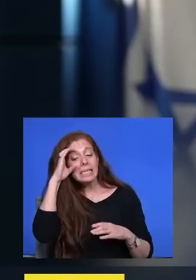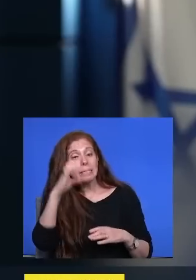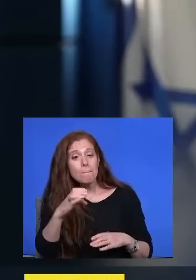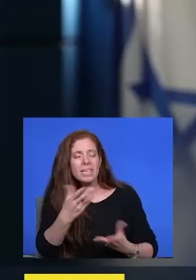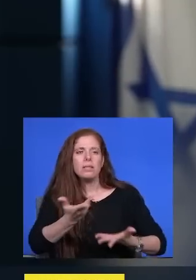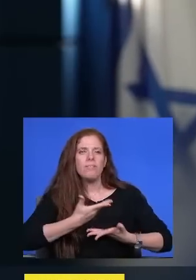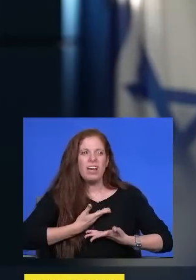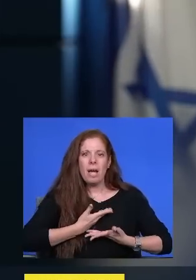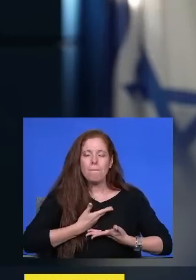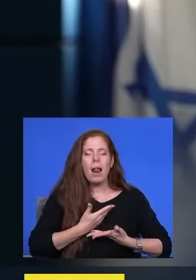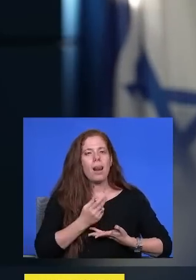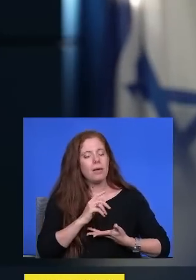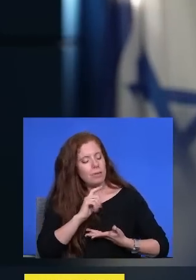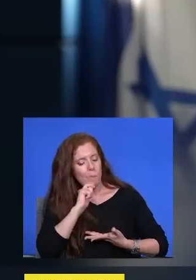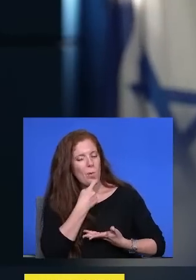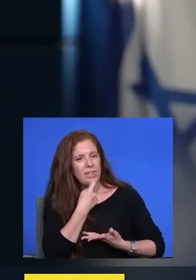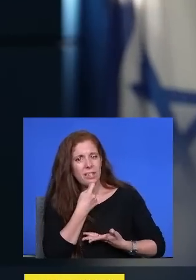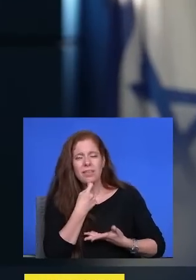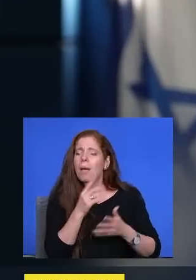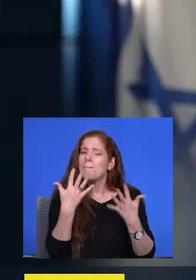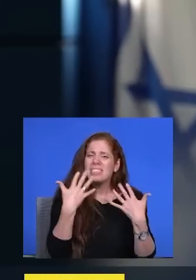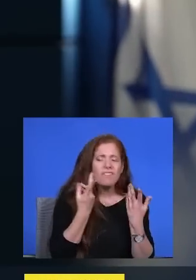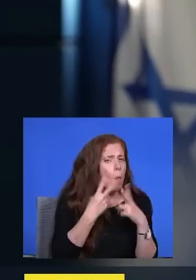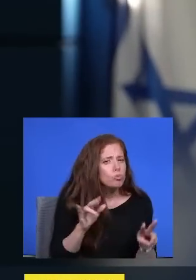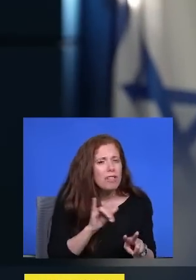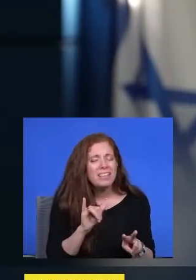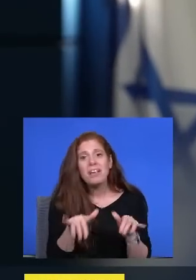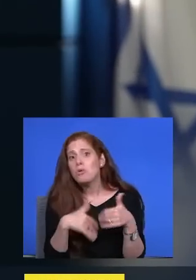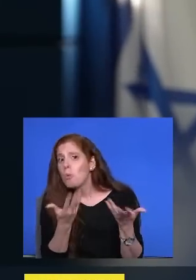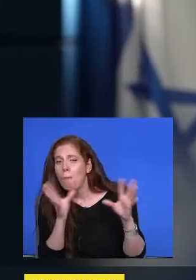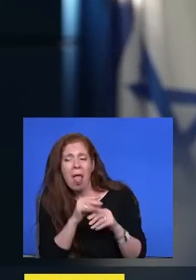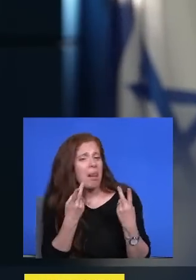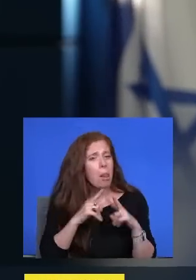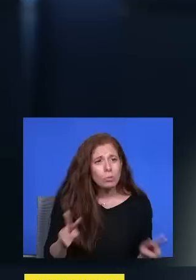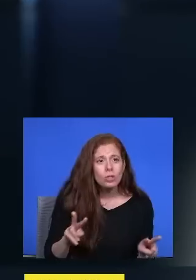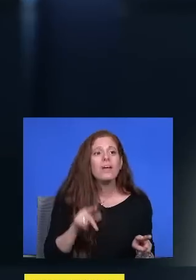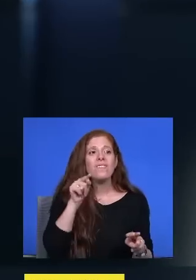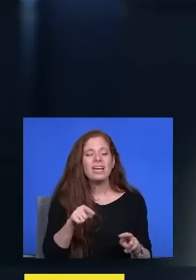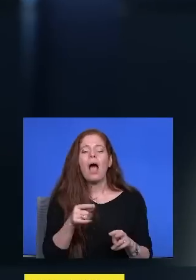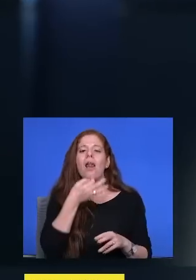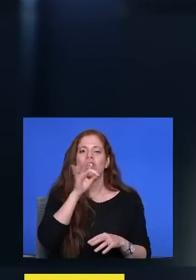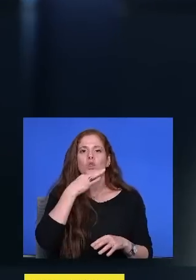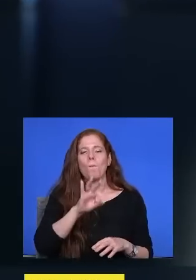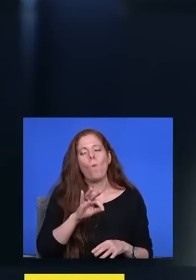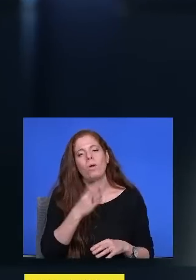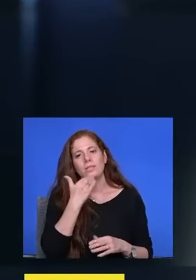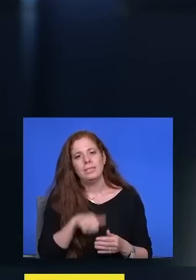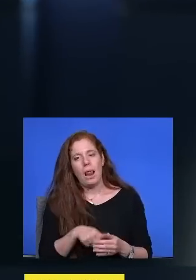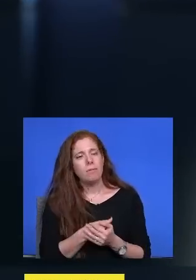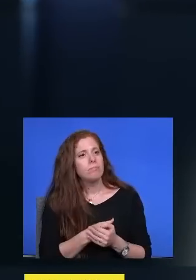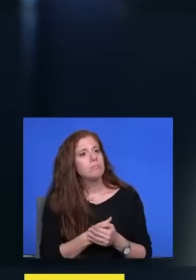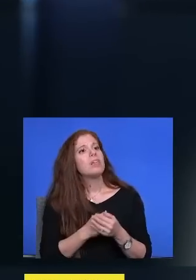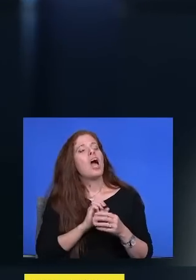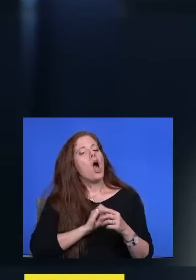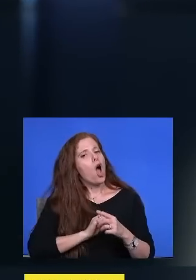בכל מזג האוויר, יום ולילה, וכך להביא שיפור נוסף ביכולת המודיעין האסטרטגי של מדינת ישראל. השיגור עבר בהצלחה, בהתאם